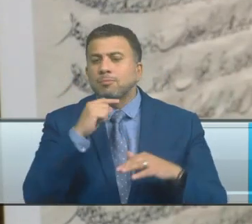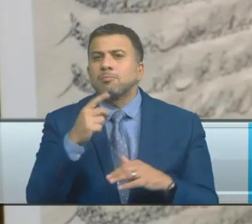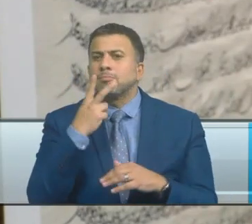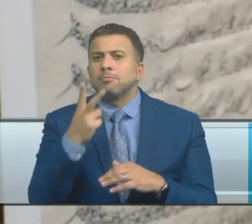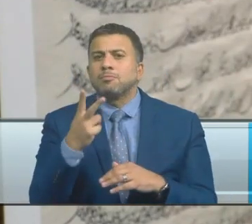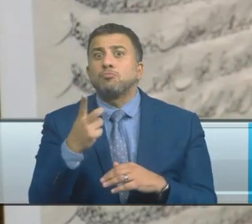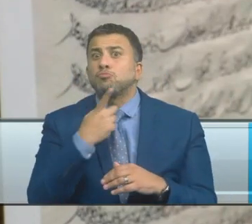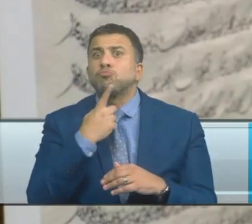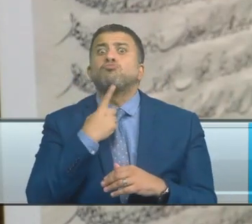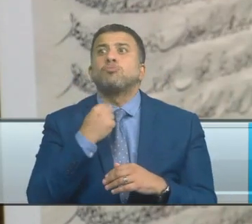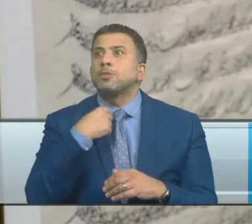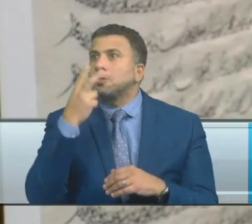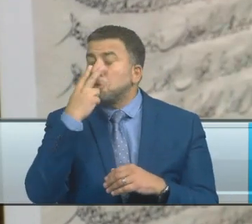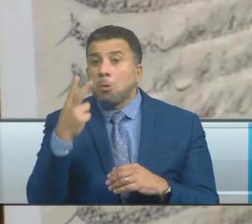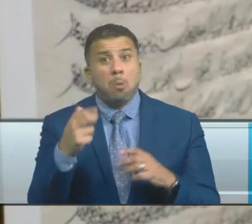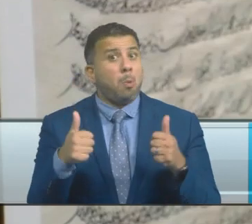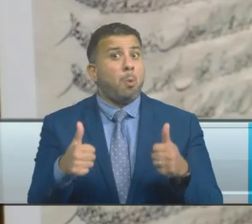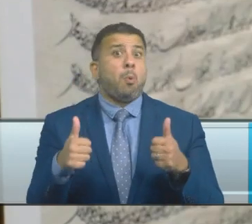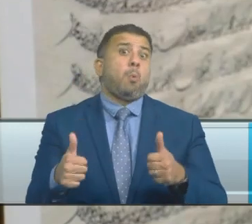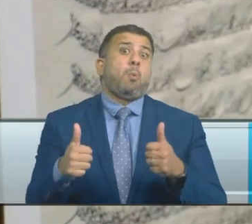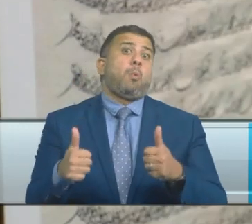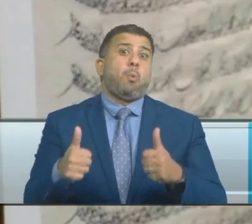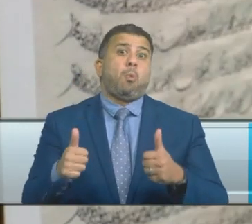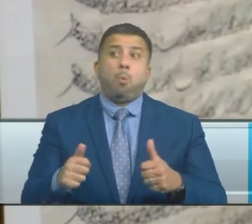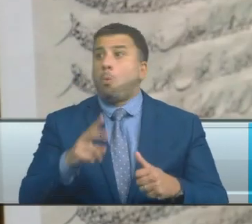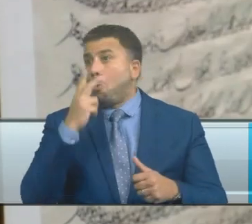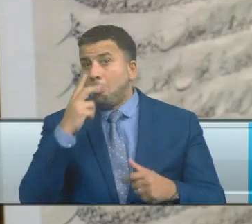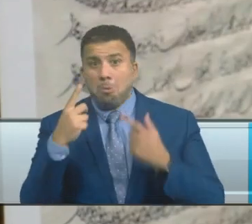فنجد الإعجاب في أعينهم، ونجد أيضا